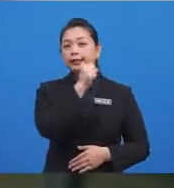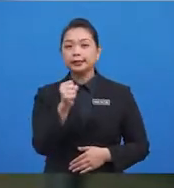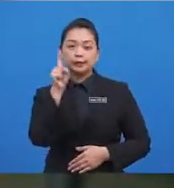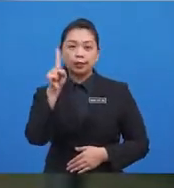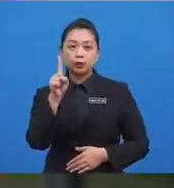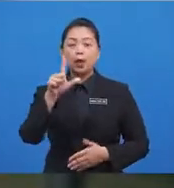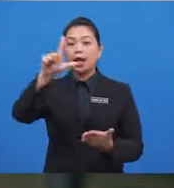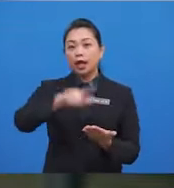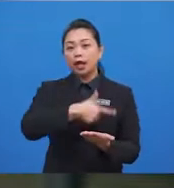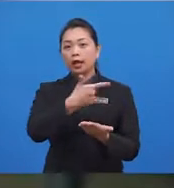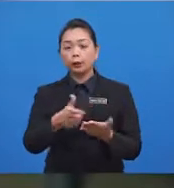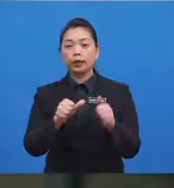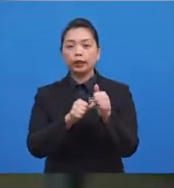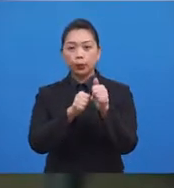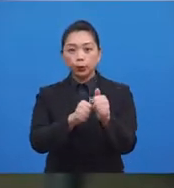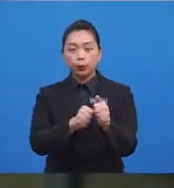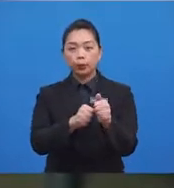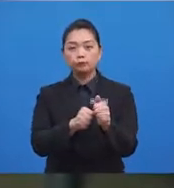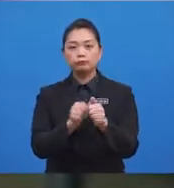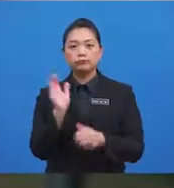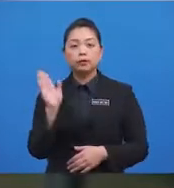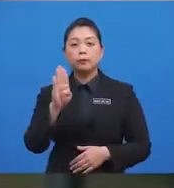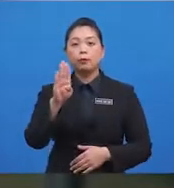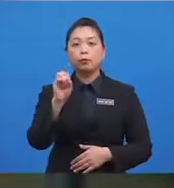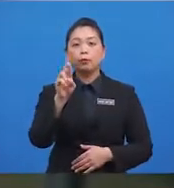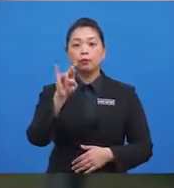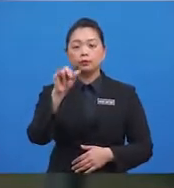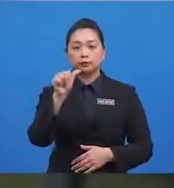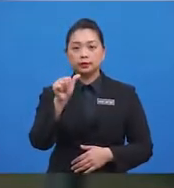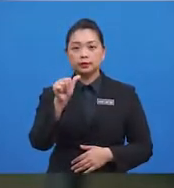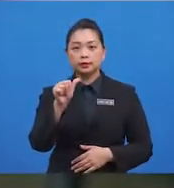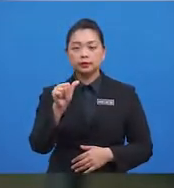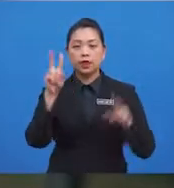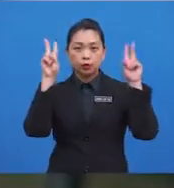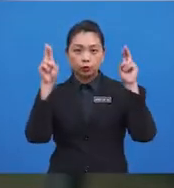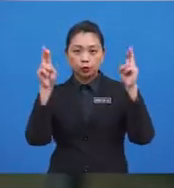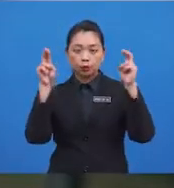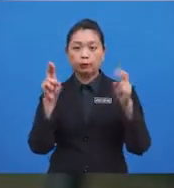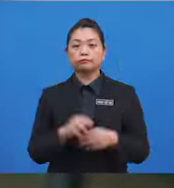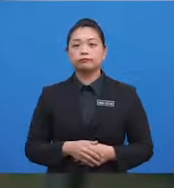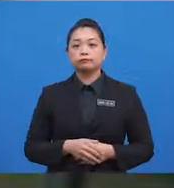sebuah lagu mengikut irama Boria yang bertajuk Boria Bentuk.